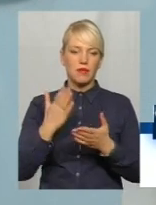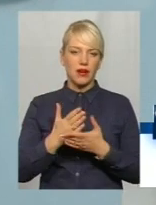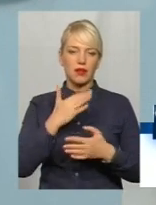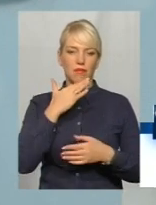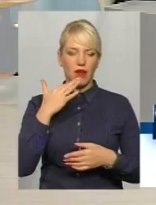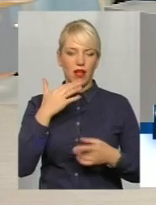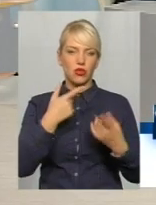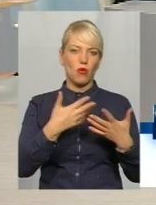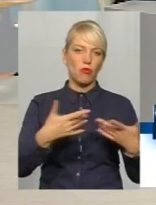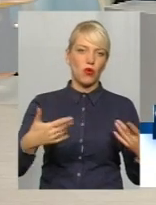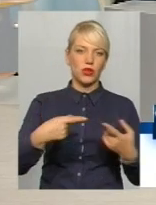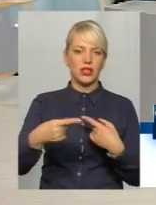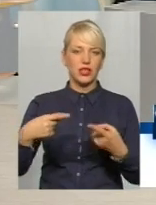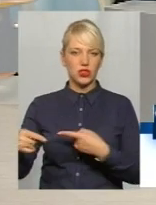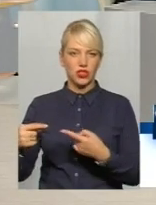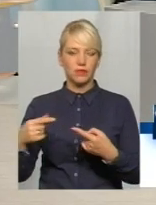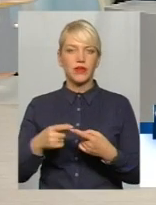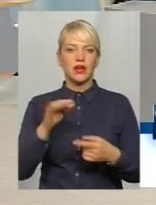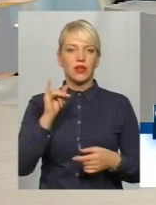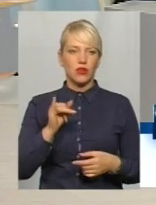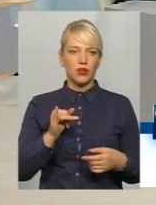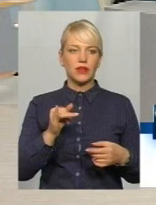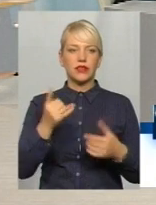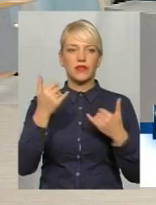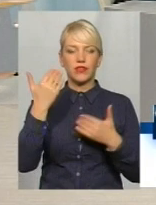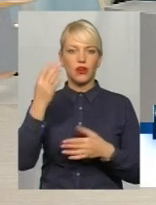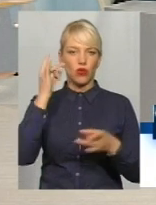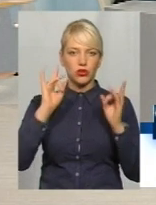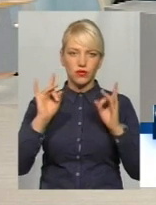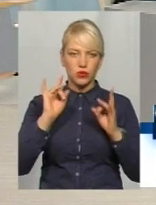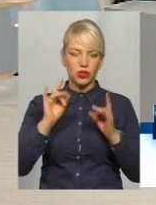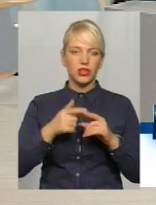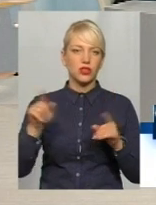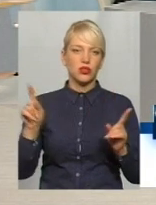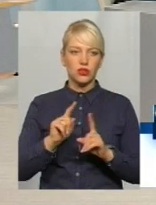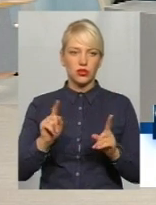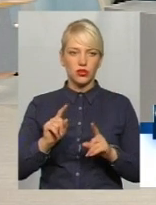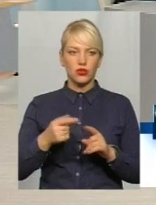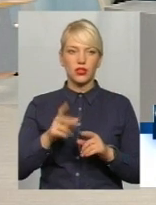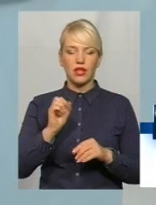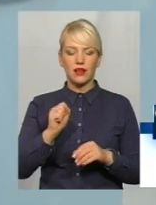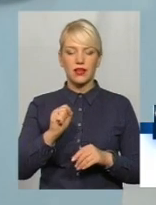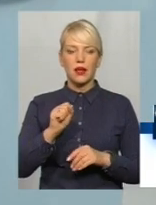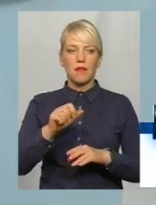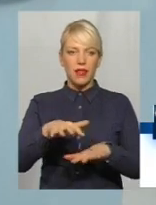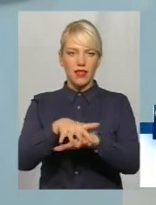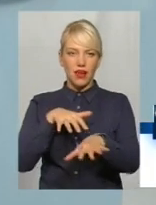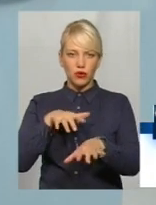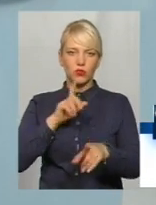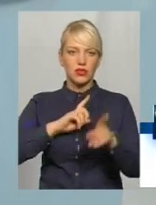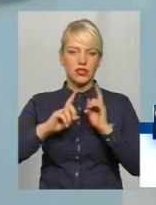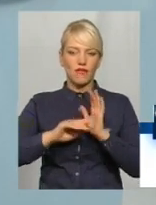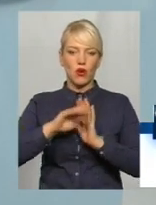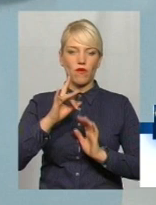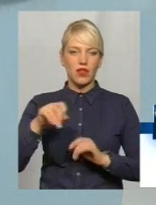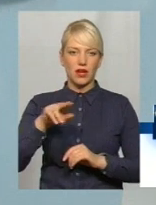протиріч. Ви озвучили, що до проєкту, який розглядався сьогодні на пленарному засіданні Верховної Ради,